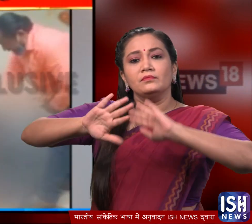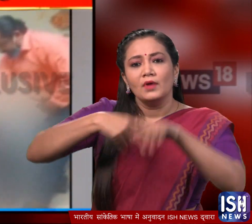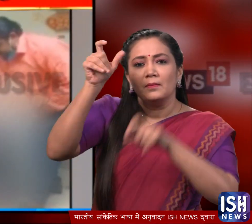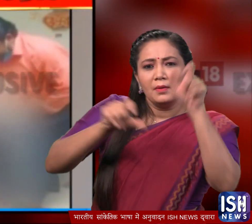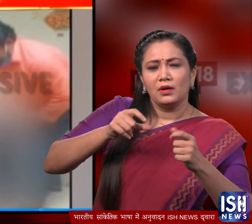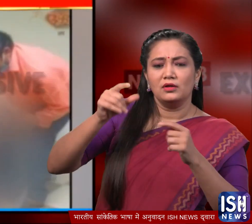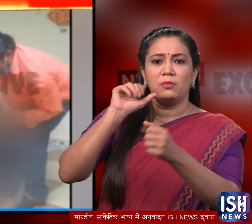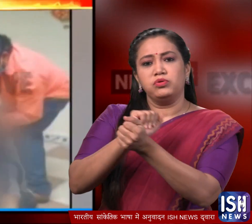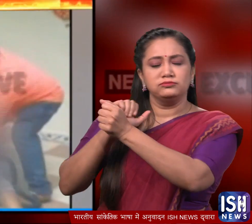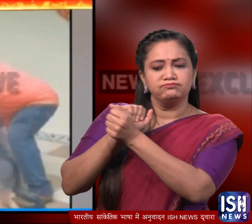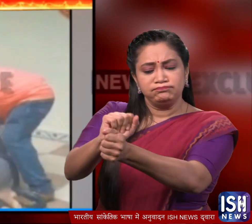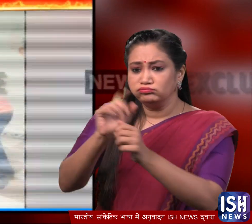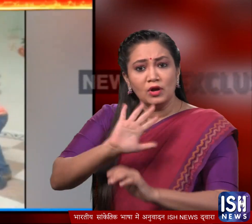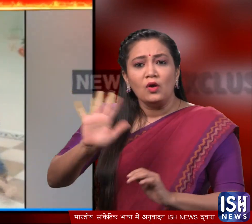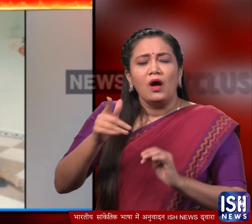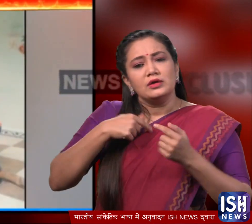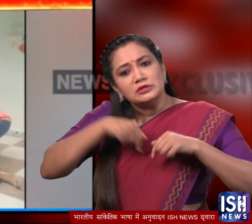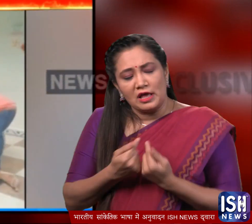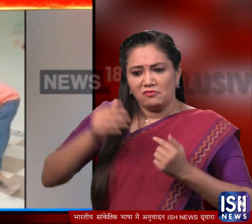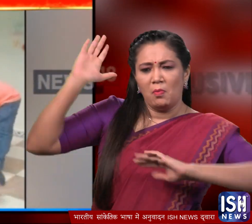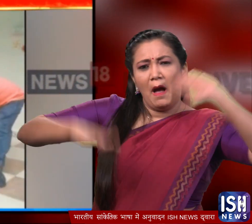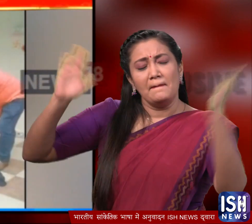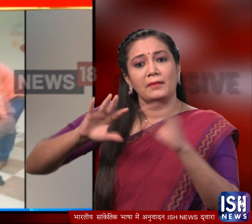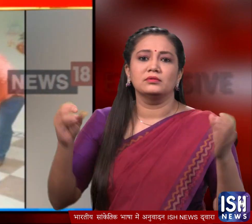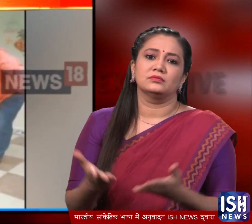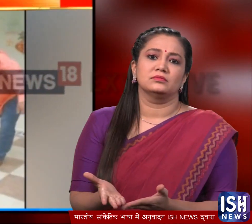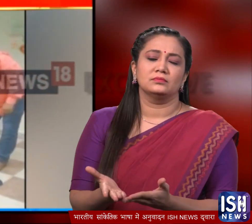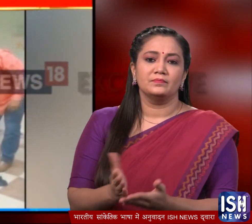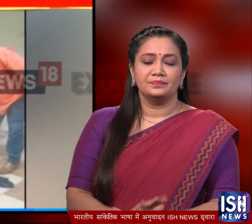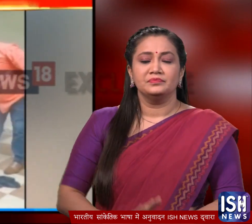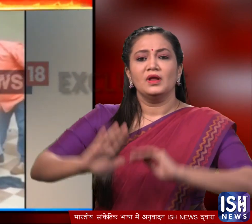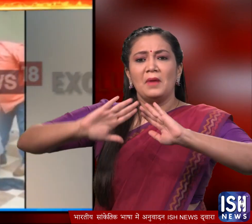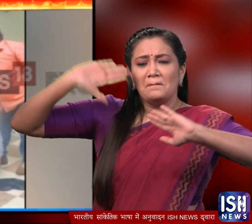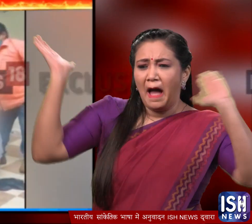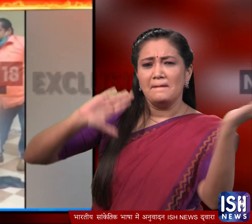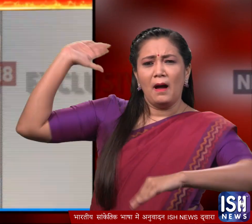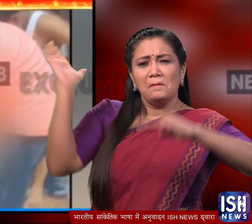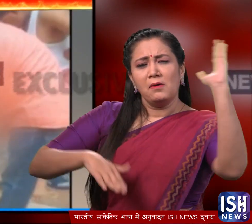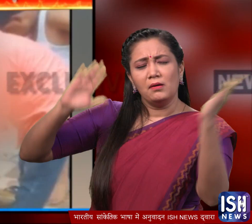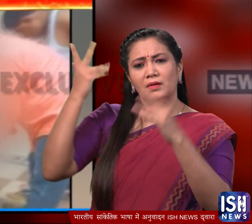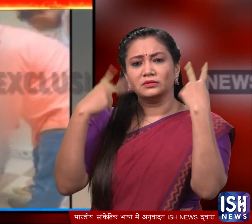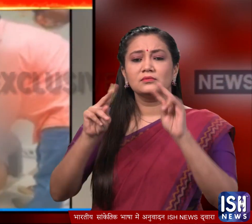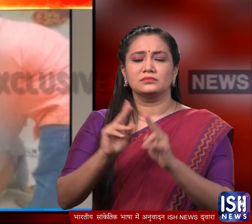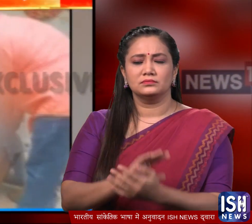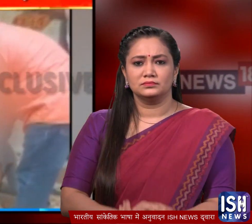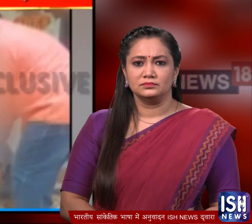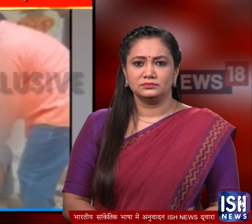कुछ लोगों ने उसे पुलिस को सौंपने के बजाय खुद ही इंसाफ करने का फैसला कर लिया और उस पर थप्पड़ बरसाने लगे।